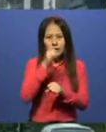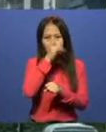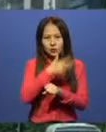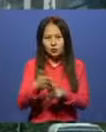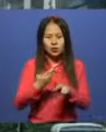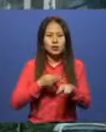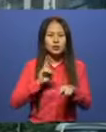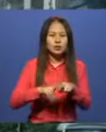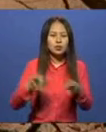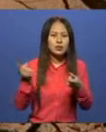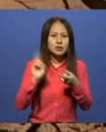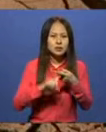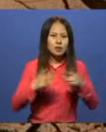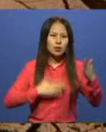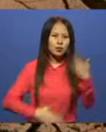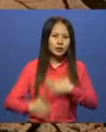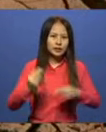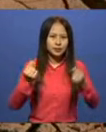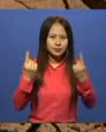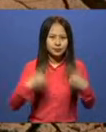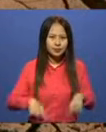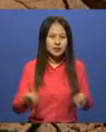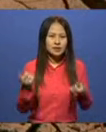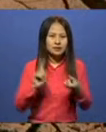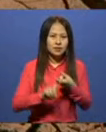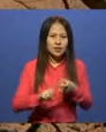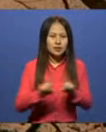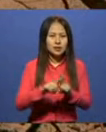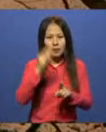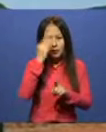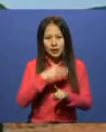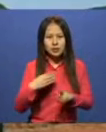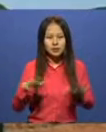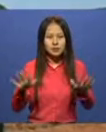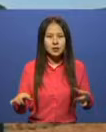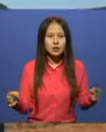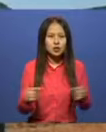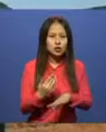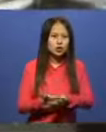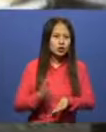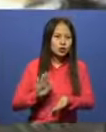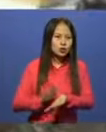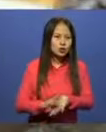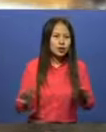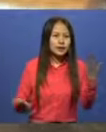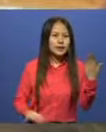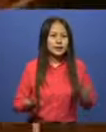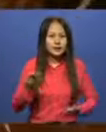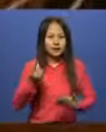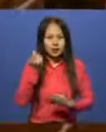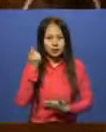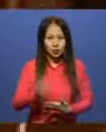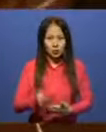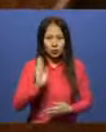бағасының құлдырауы онсызда қуаңшылық пен инфляцияға тап болған Бразилияға өте ауыр тиді. Билік өкілдерінің айтуынша, егер баға төмен